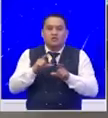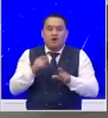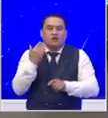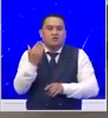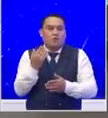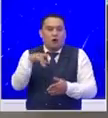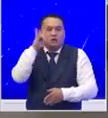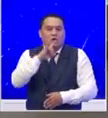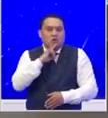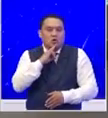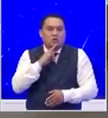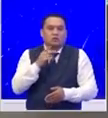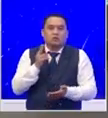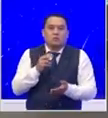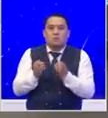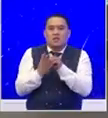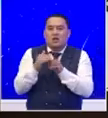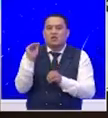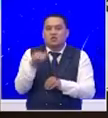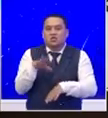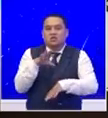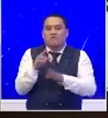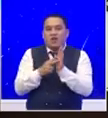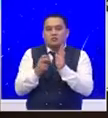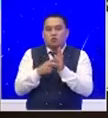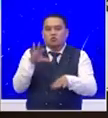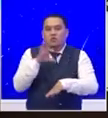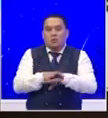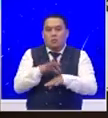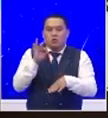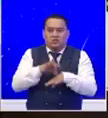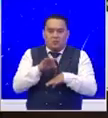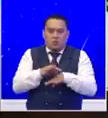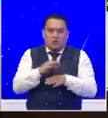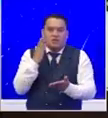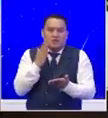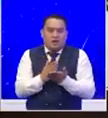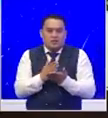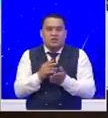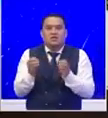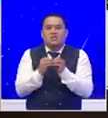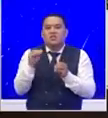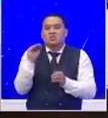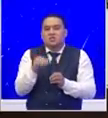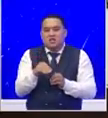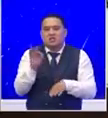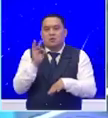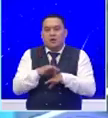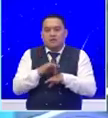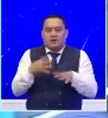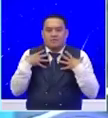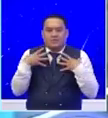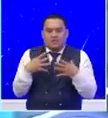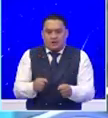На сегодня в Казахстане подтверждены более 15 800 случаев заболевания коронавирусом. Около 10 000 пациентов